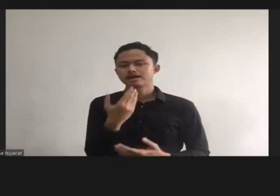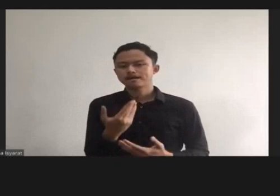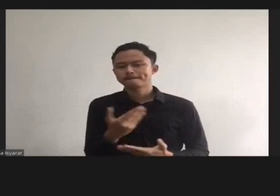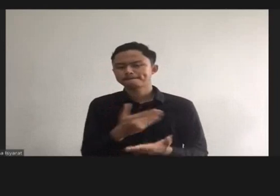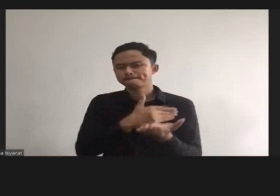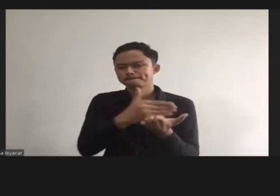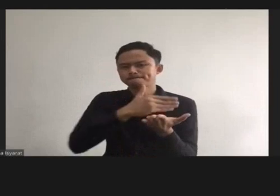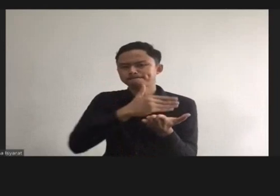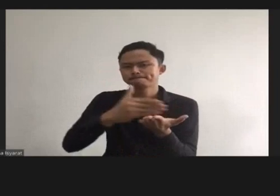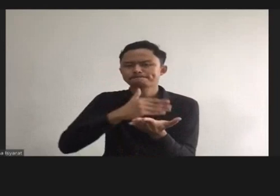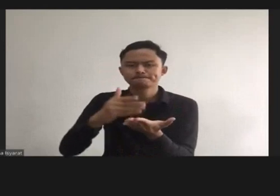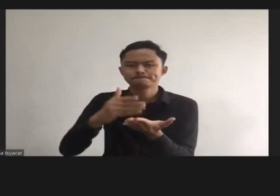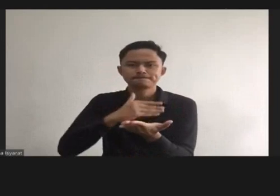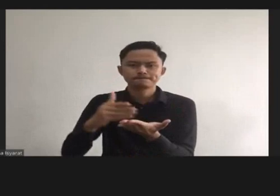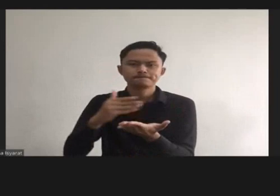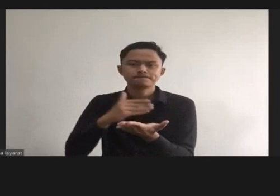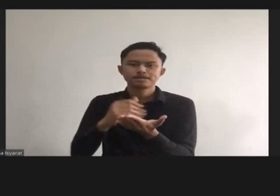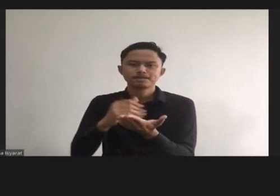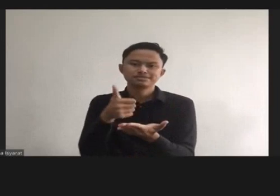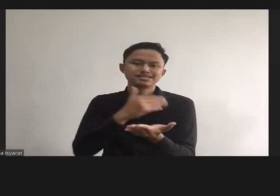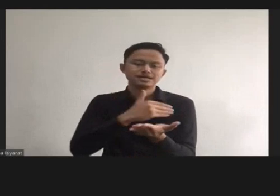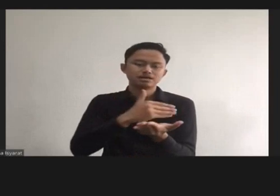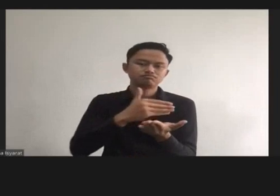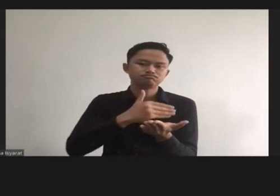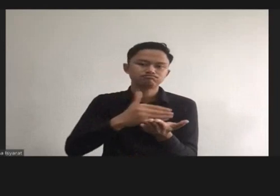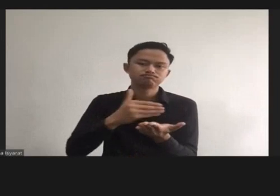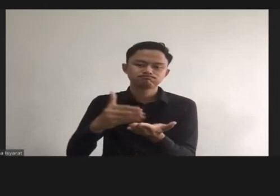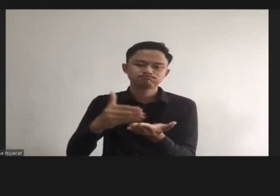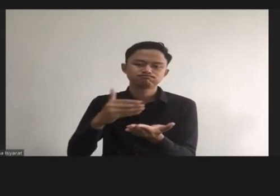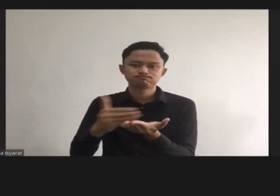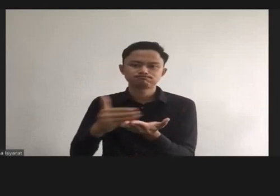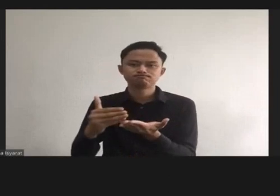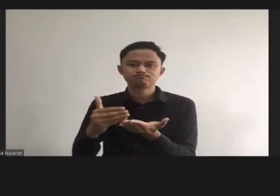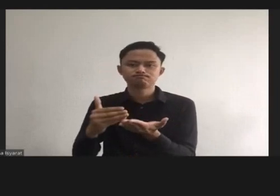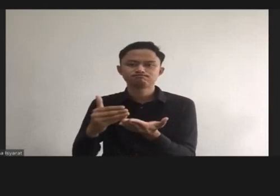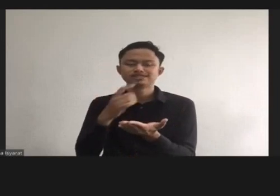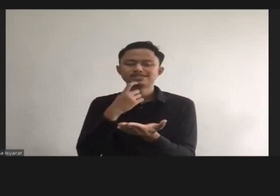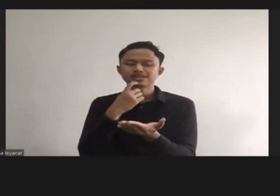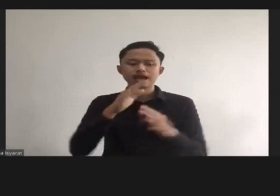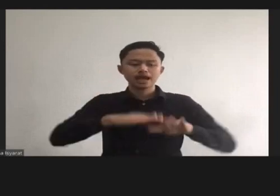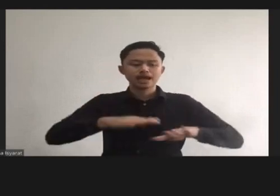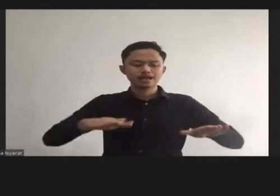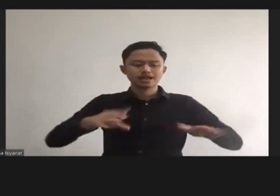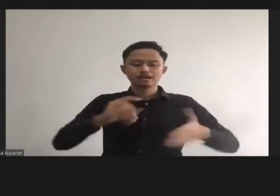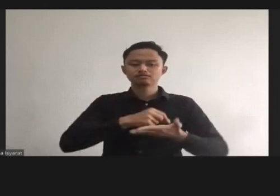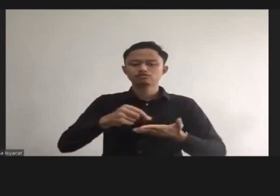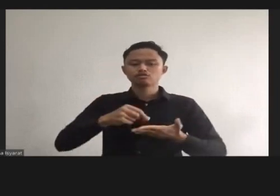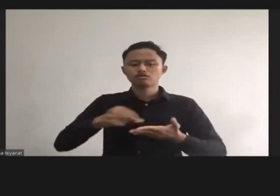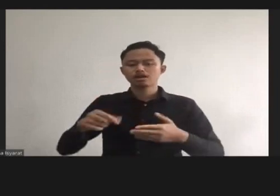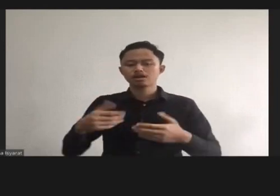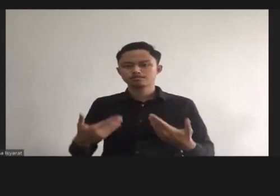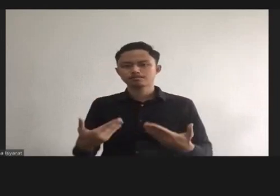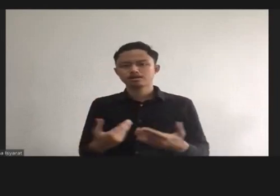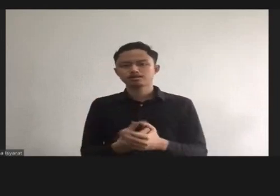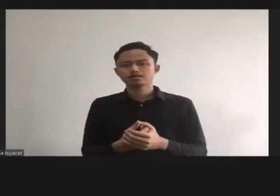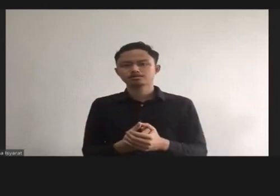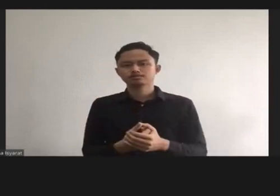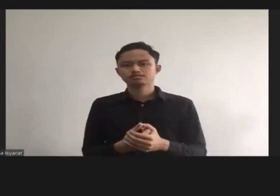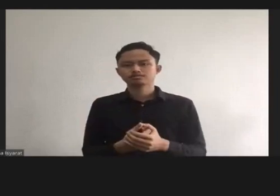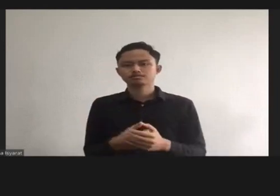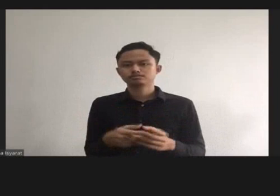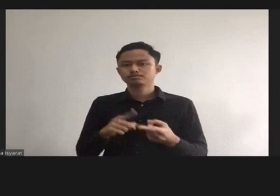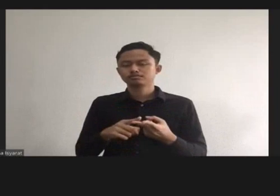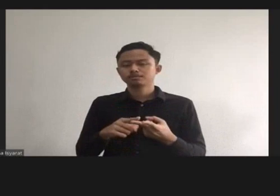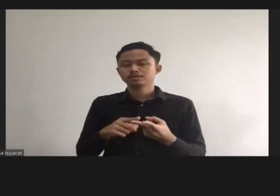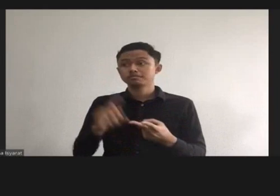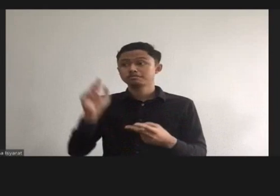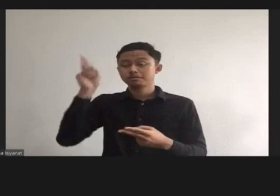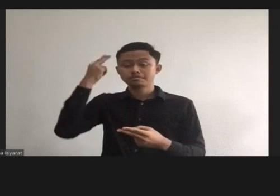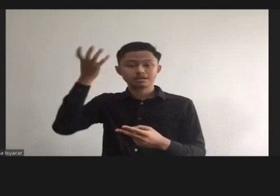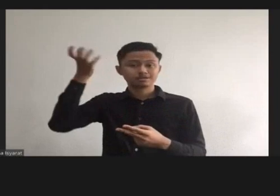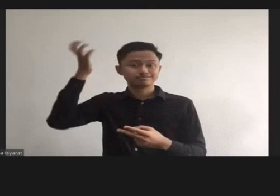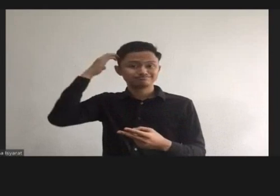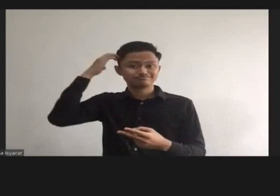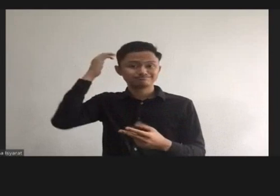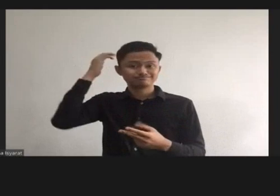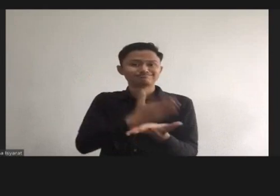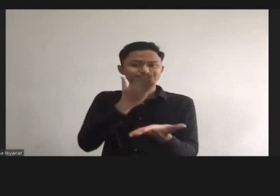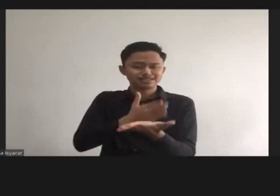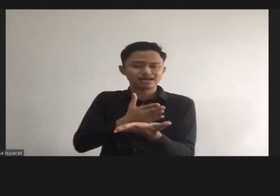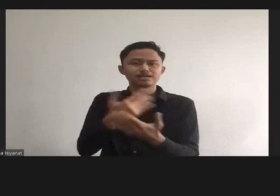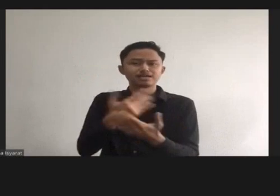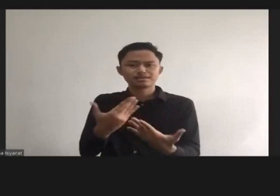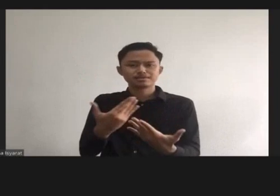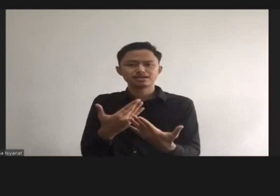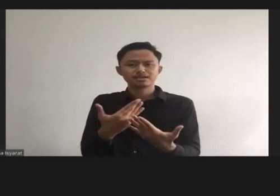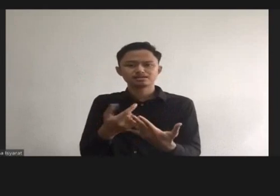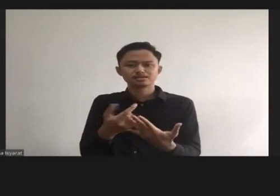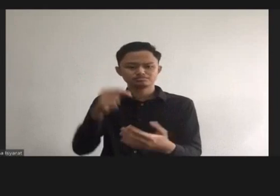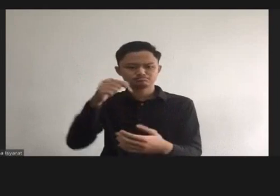terjadi dengan anak sekolah ya, dan bagaimana kebijakan pemerintah selama masa pandemi